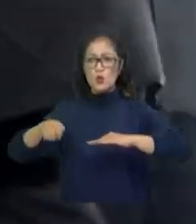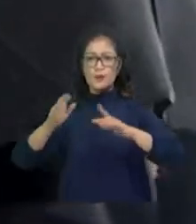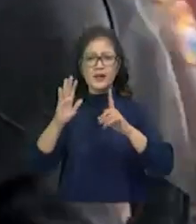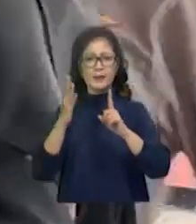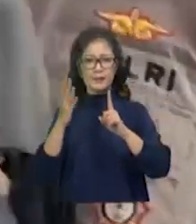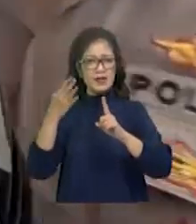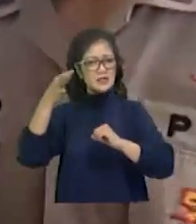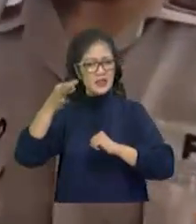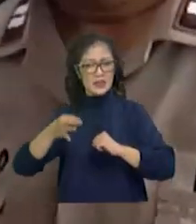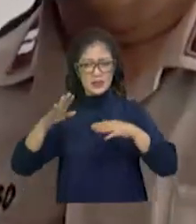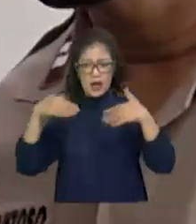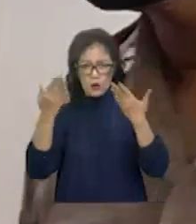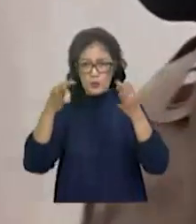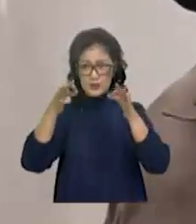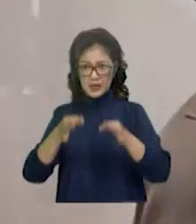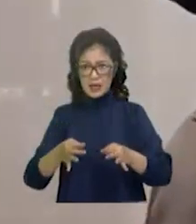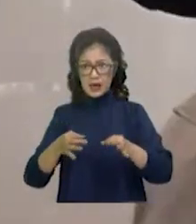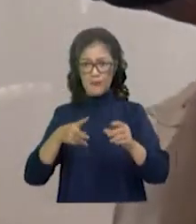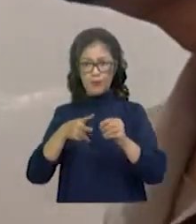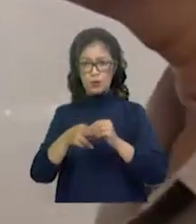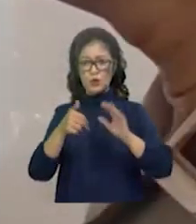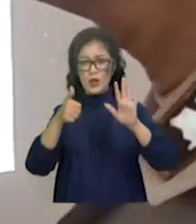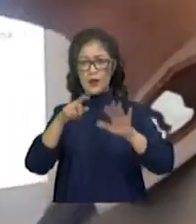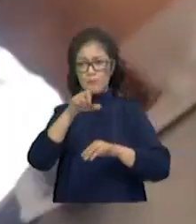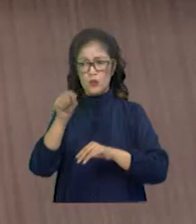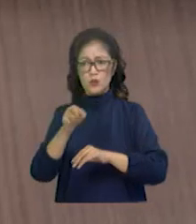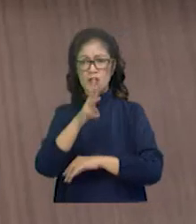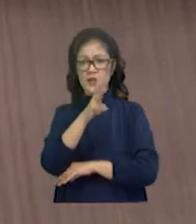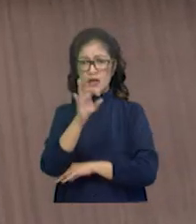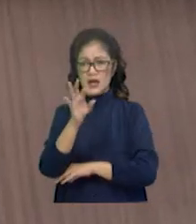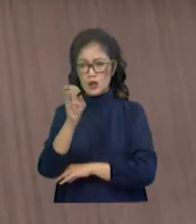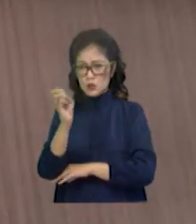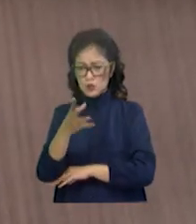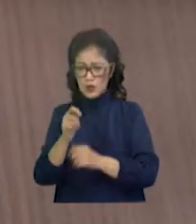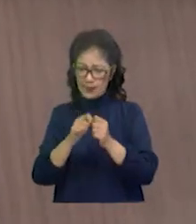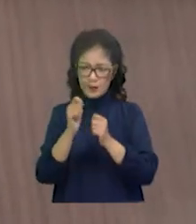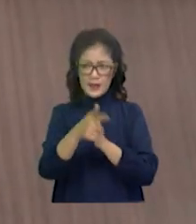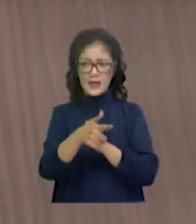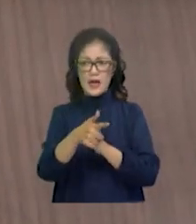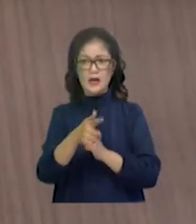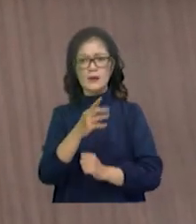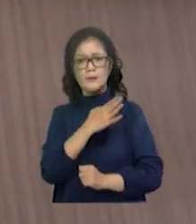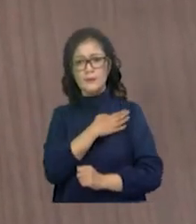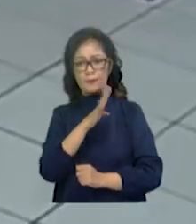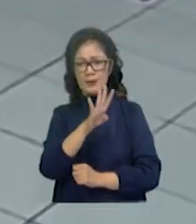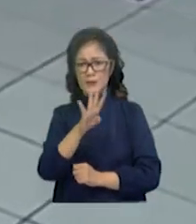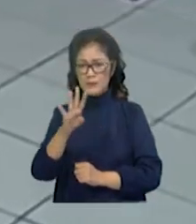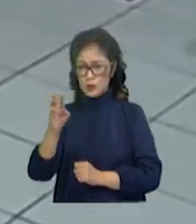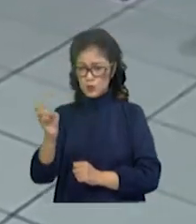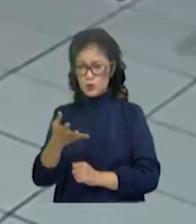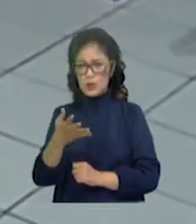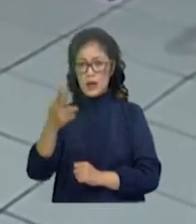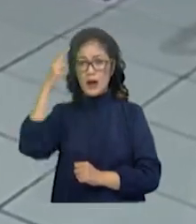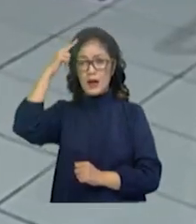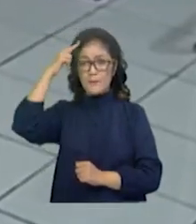dan denda Rp300 juta serta restitusi korban Rp44 juta. Kepala Kejaksaan Negeri